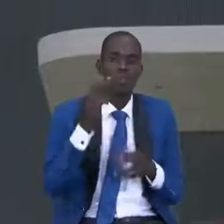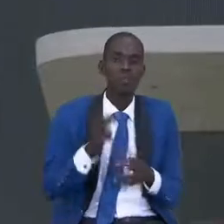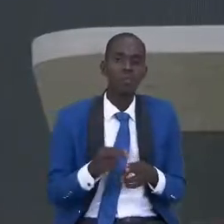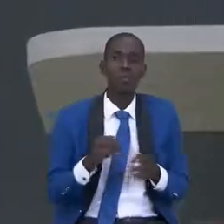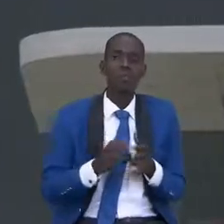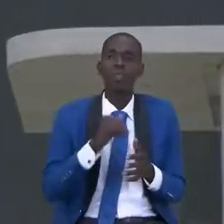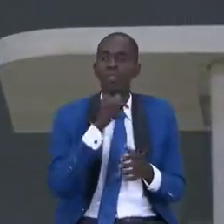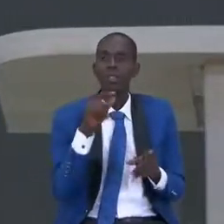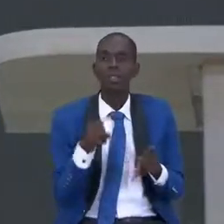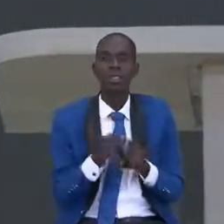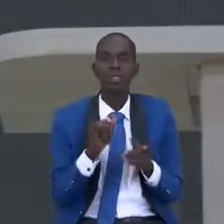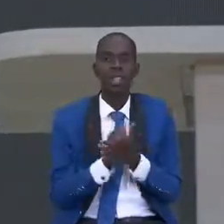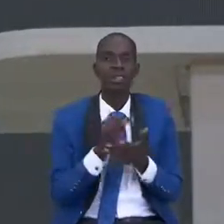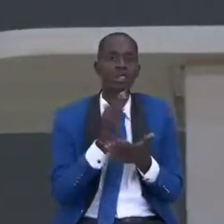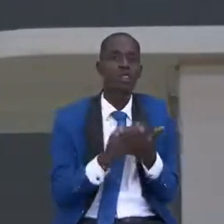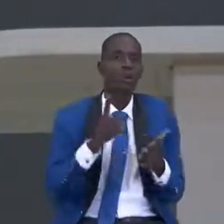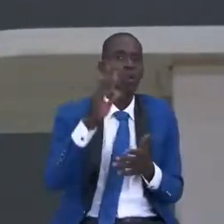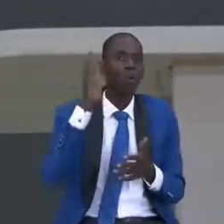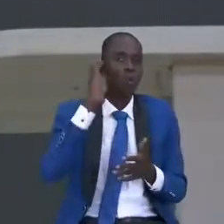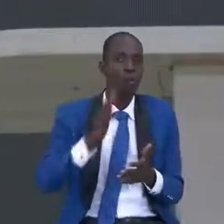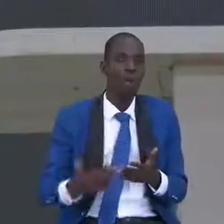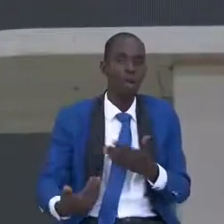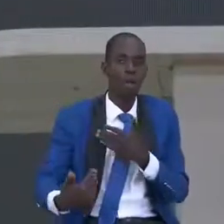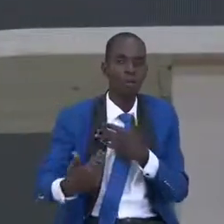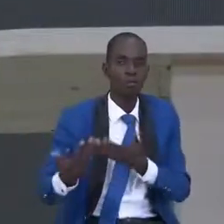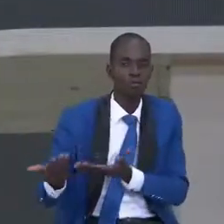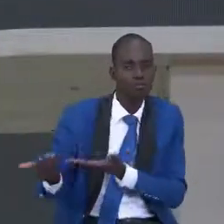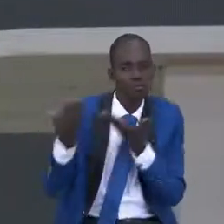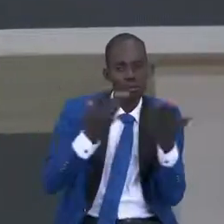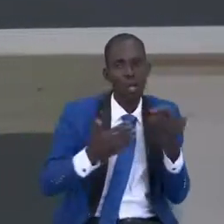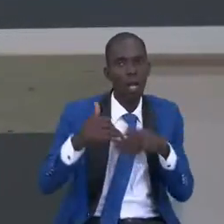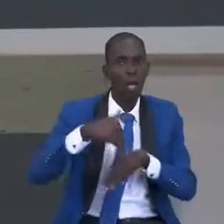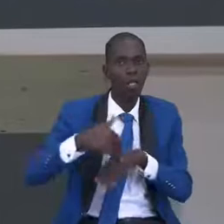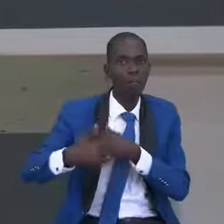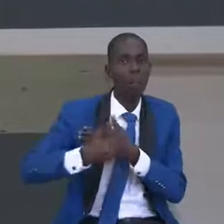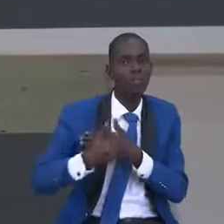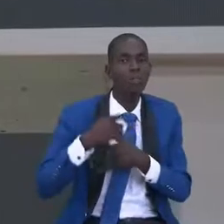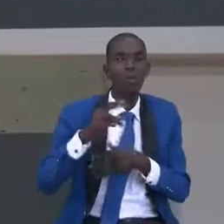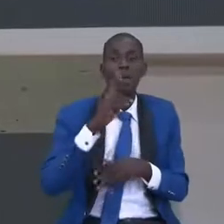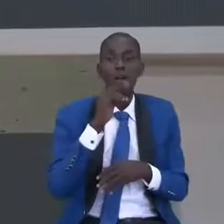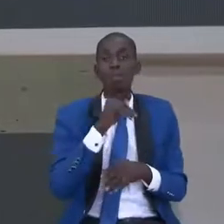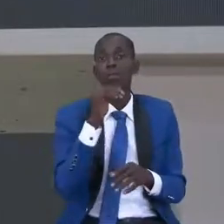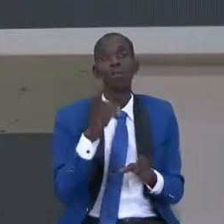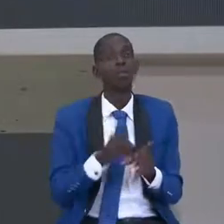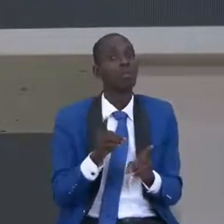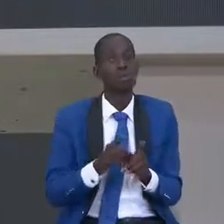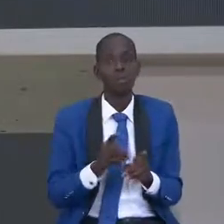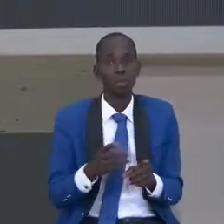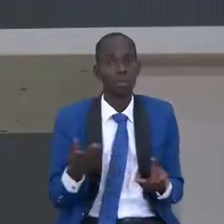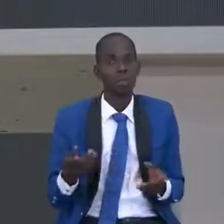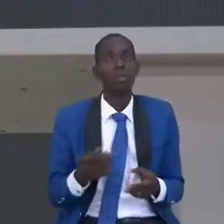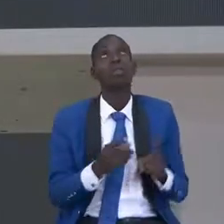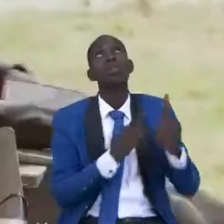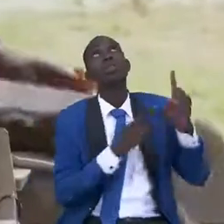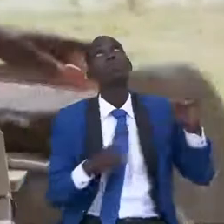N'y a pas quelqu'un qui va te porter au dos. Tu n'es pas impotent, non. Tu n'es pas impuissant, non. Seigneur, je